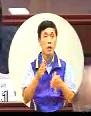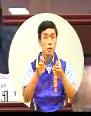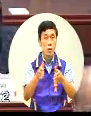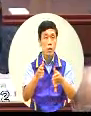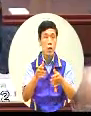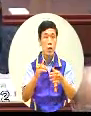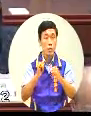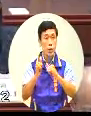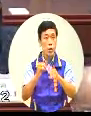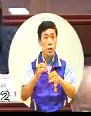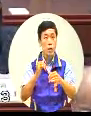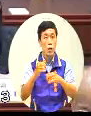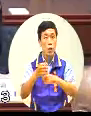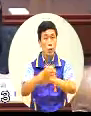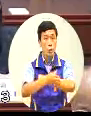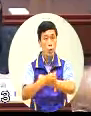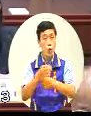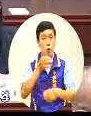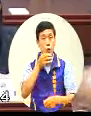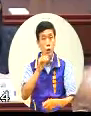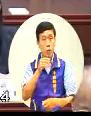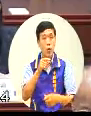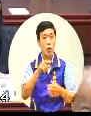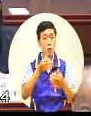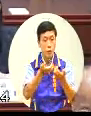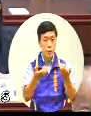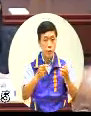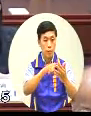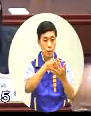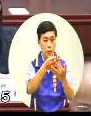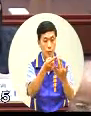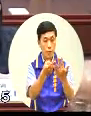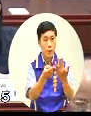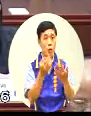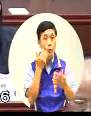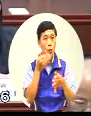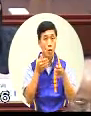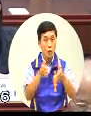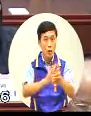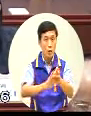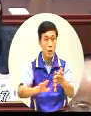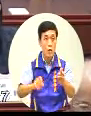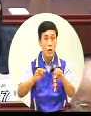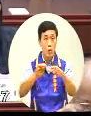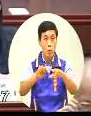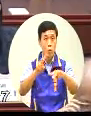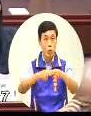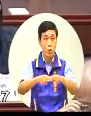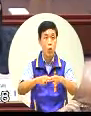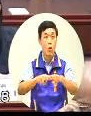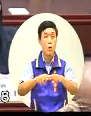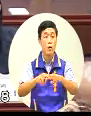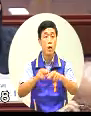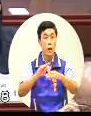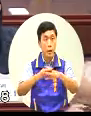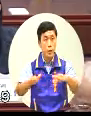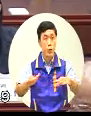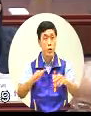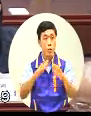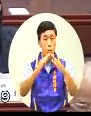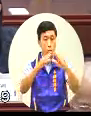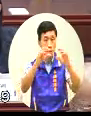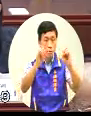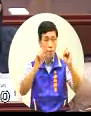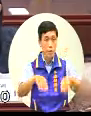它其实它是有优先顺序，没有错，但是如果涉及到公共安全的，绝对是最优先拆除，跟两位议员报